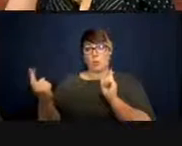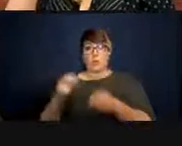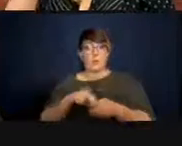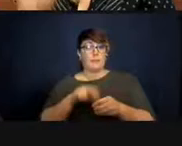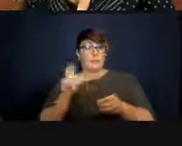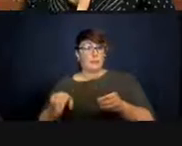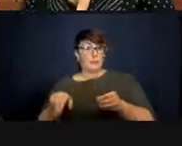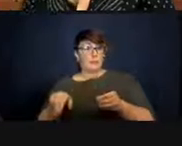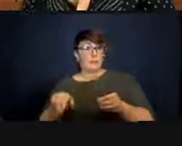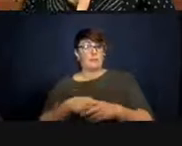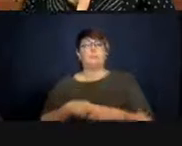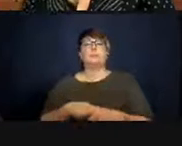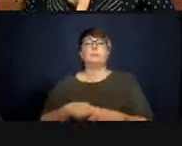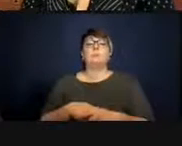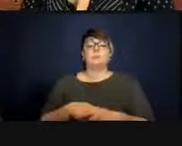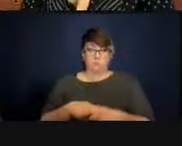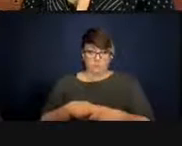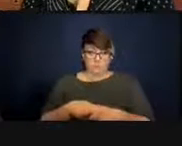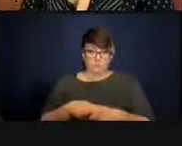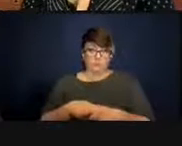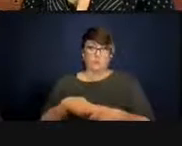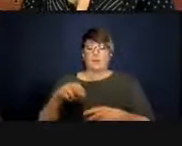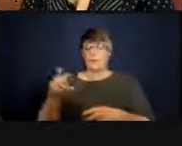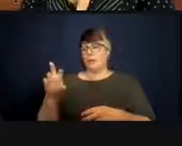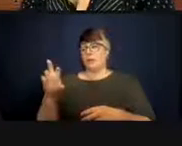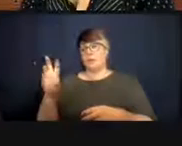هؤلاء الذين يمتنعون. نعم